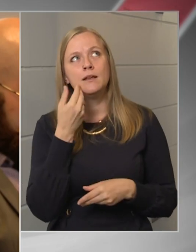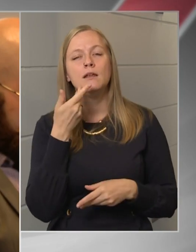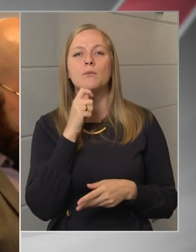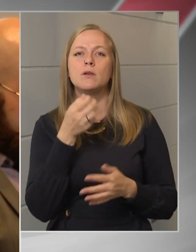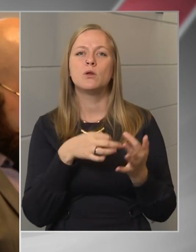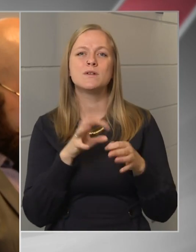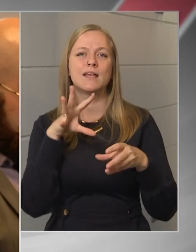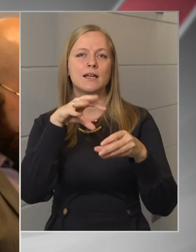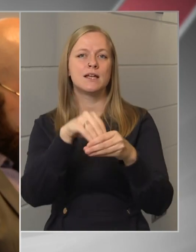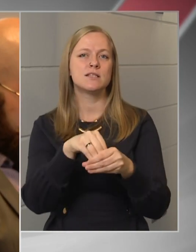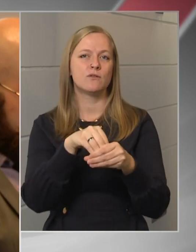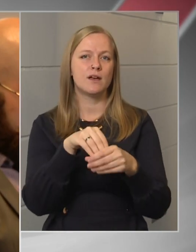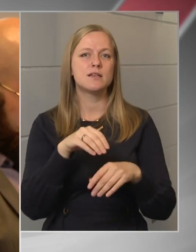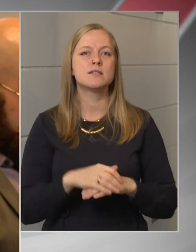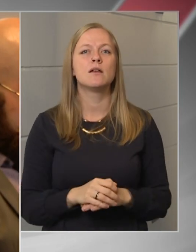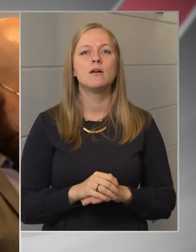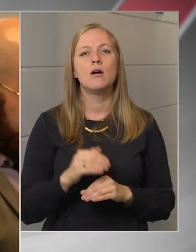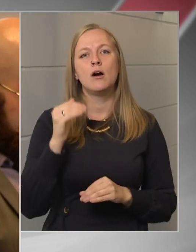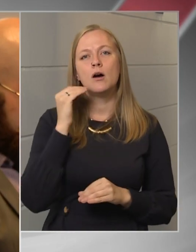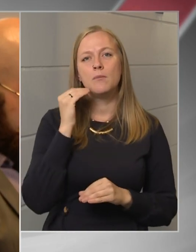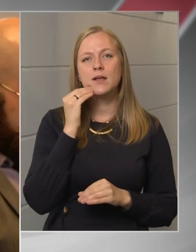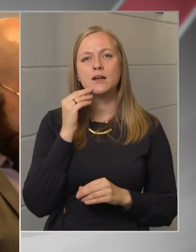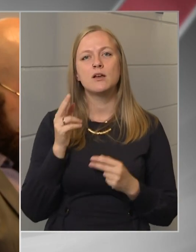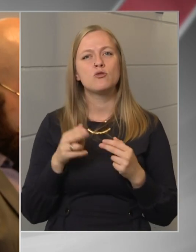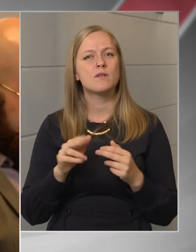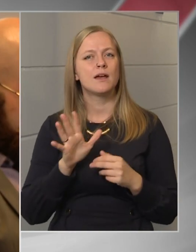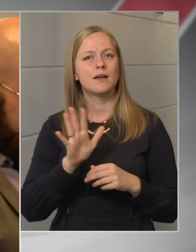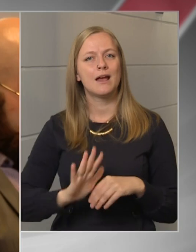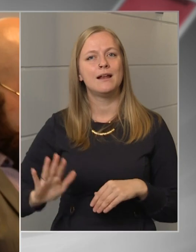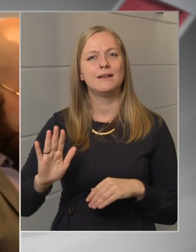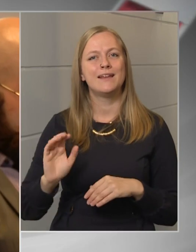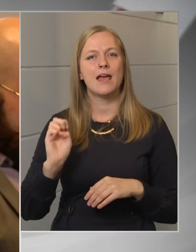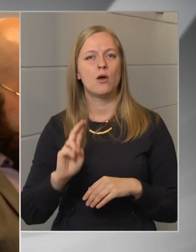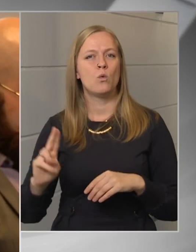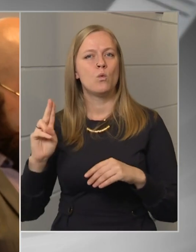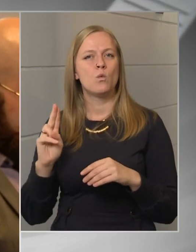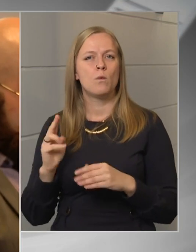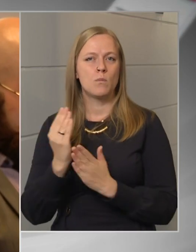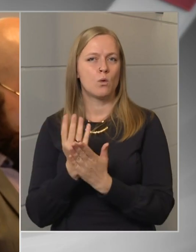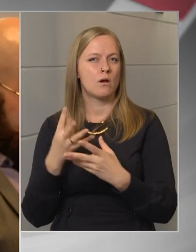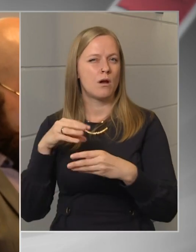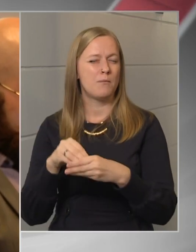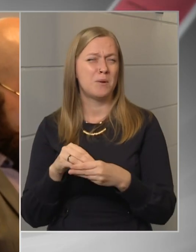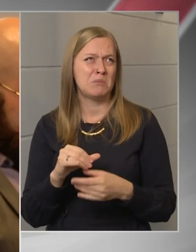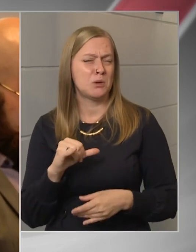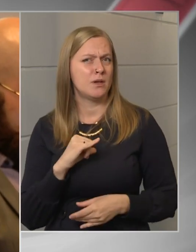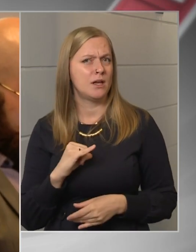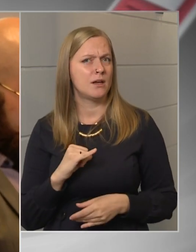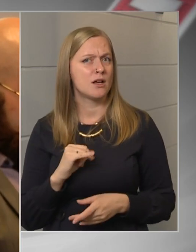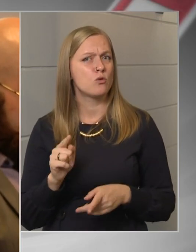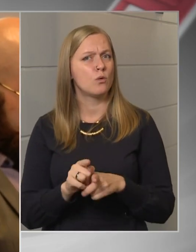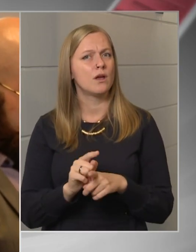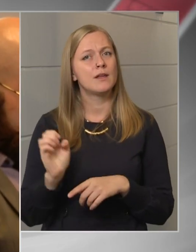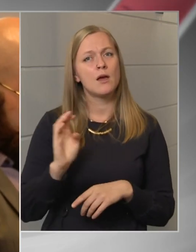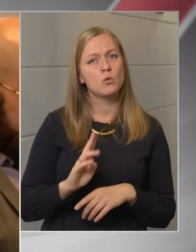Magyarország részt vesz az USA és a Közel-Kelet-India EU programban. Ami nagyon érdekes, hogy azok az